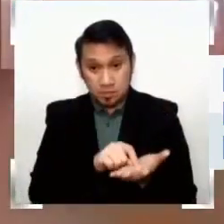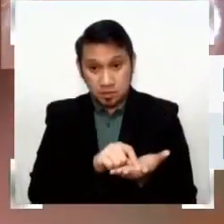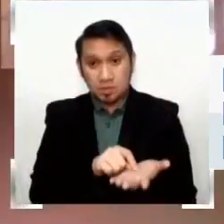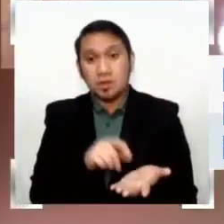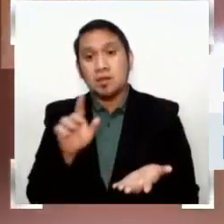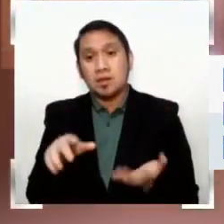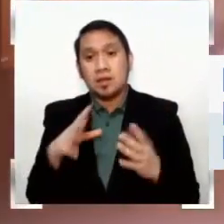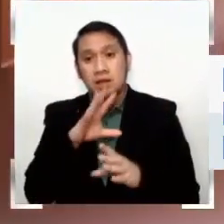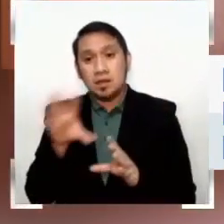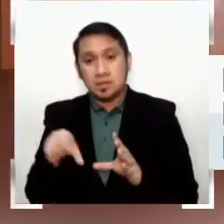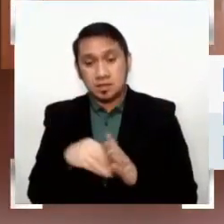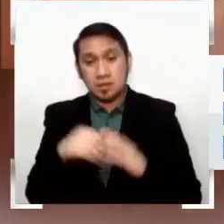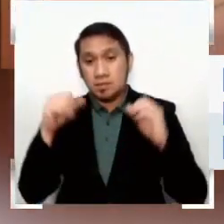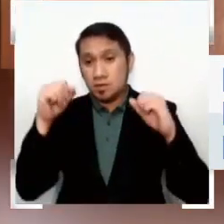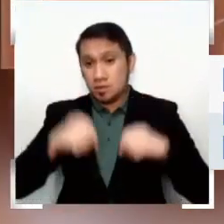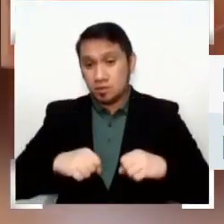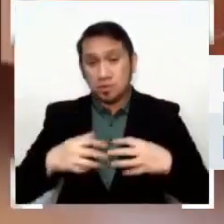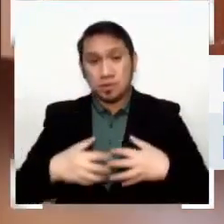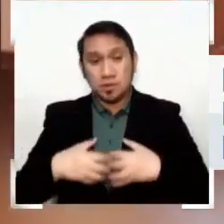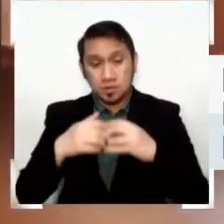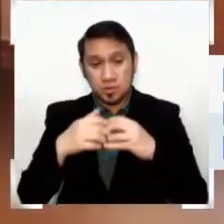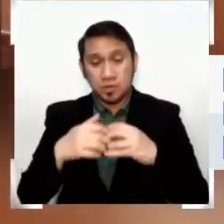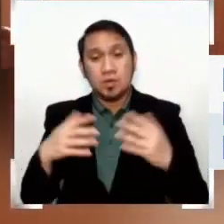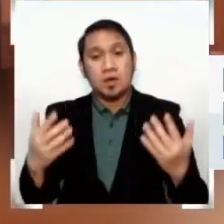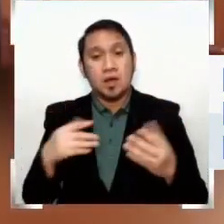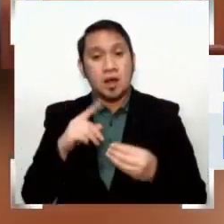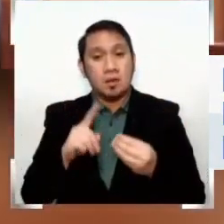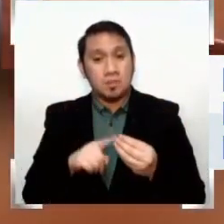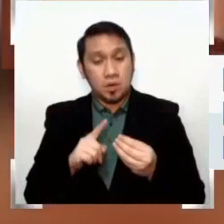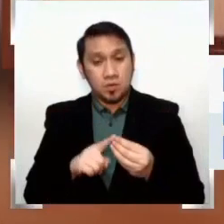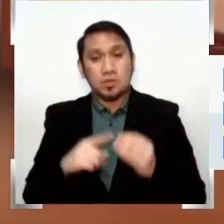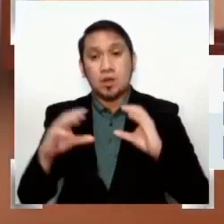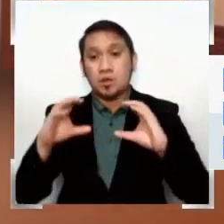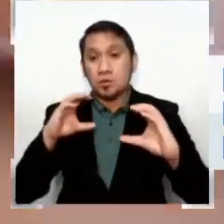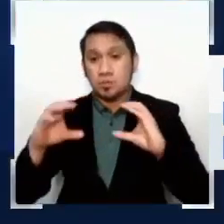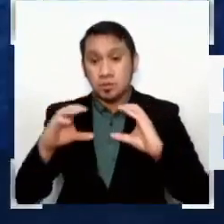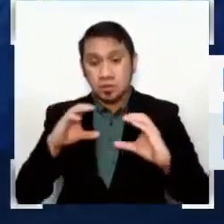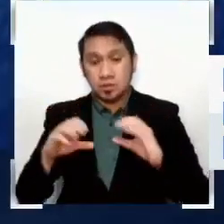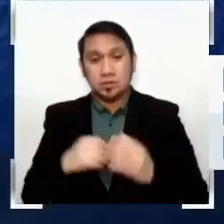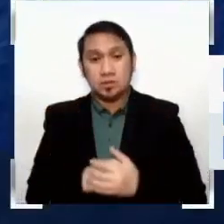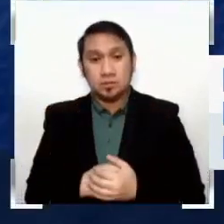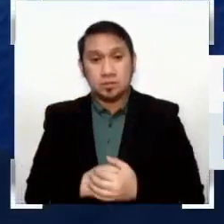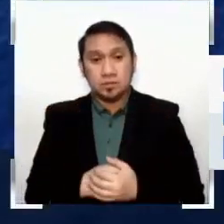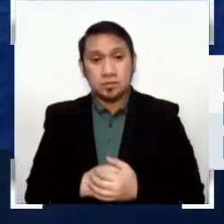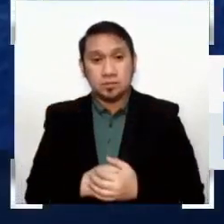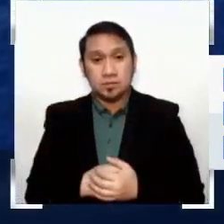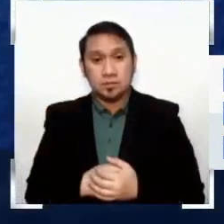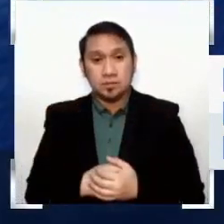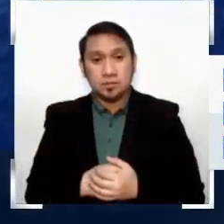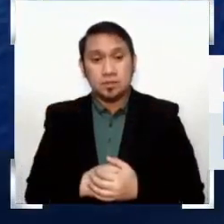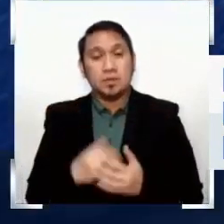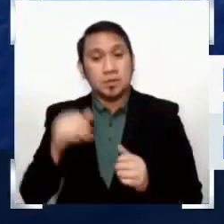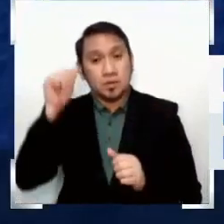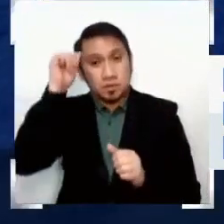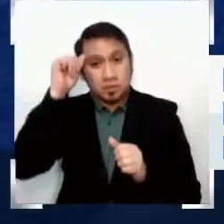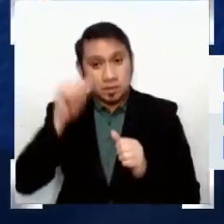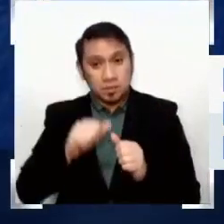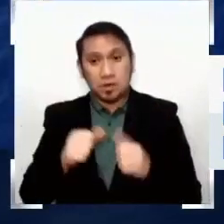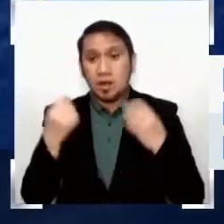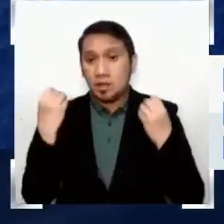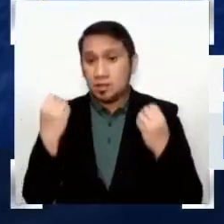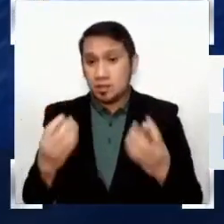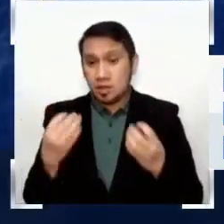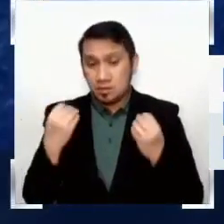kasunduang magtatatag ng mekanismo sa komunikasyon sa mga maritime dispute. Matatanda ang sari-saring diplomatic